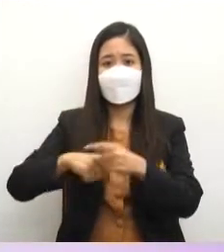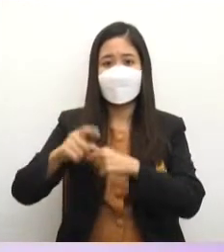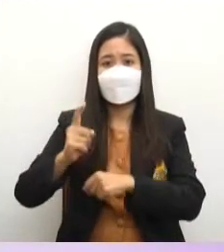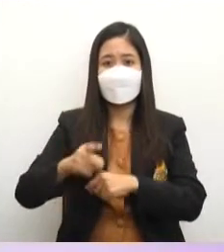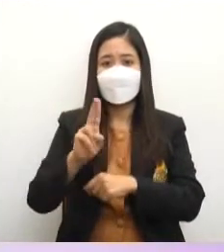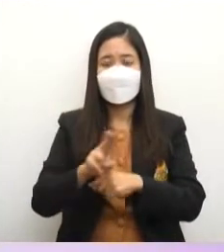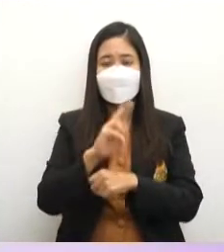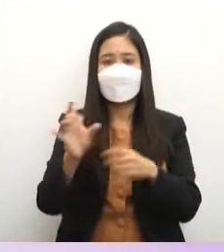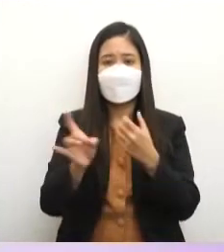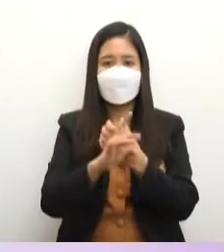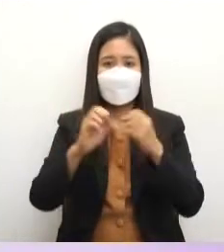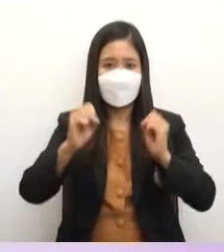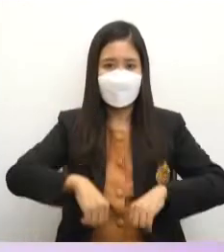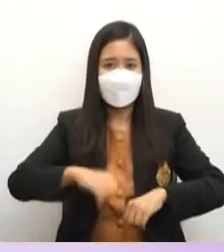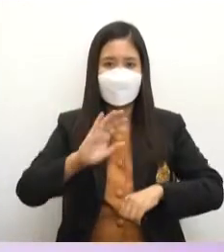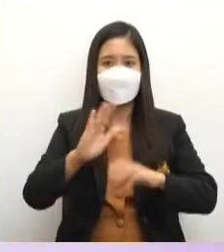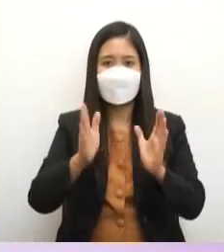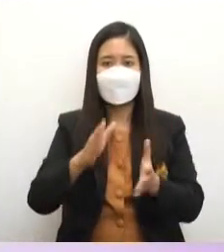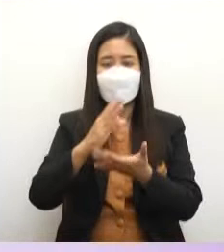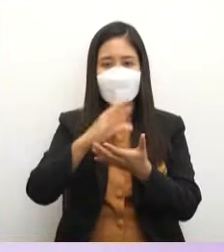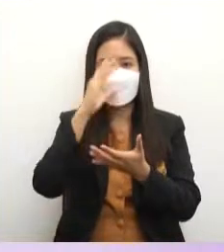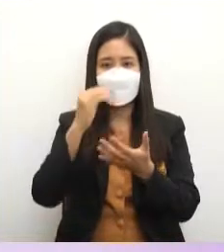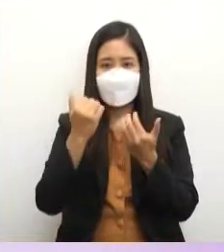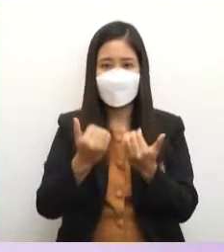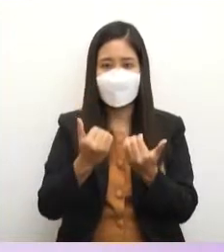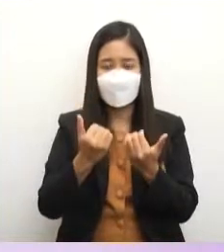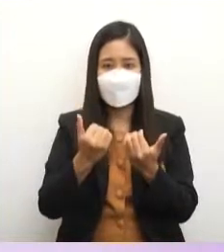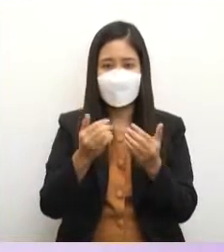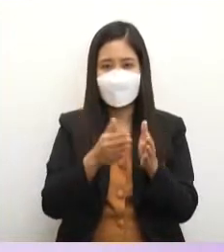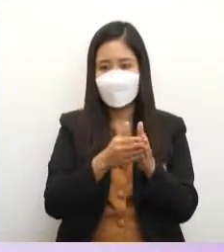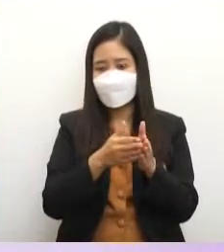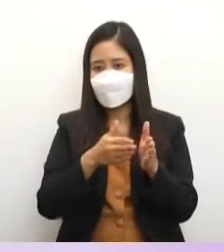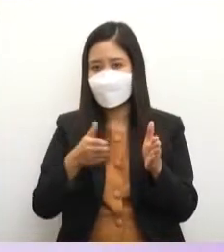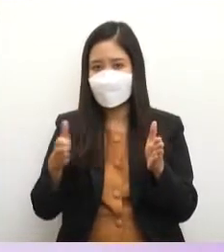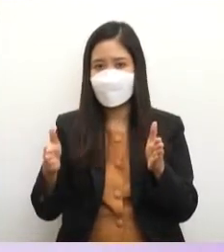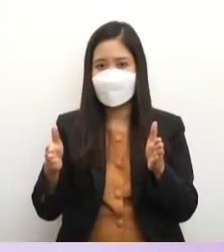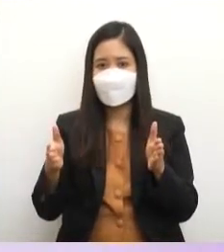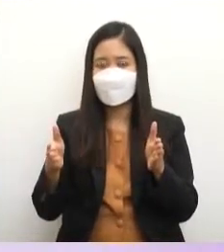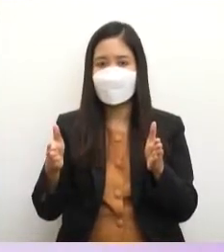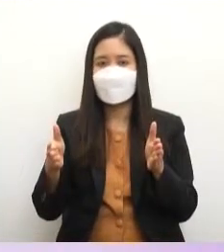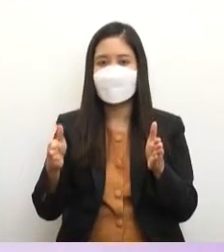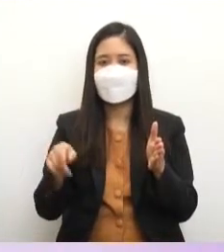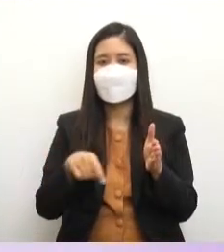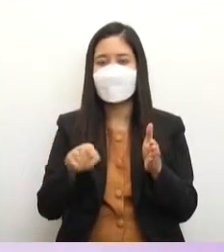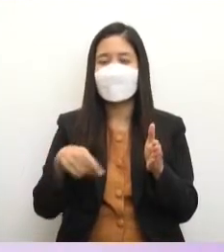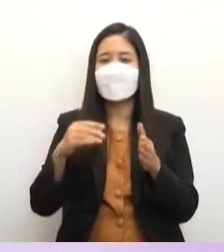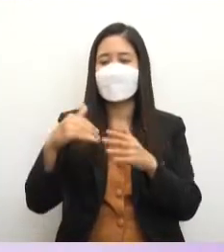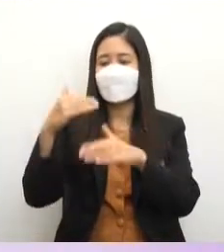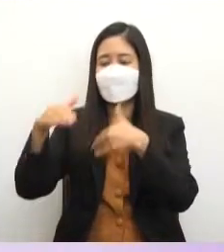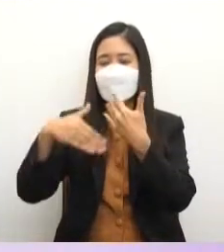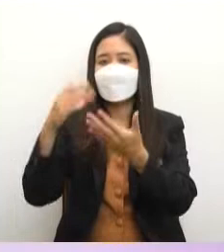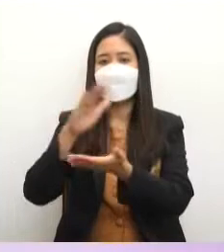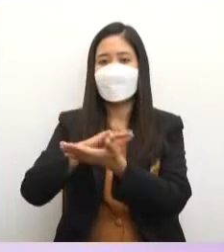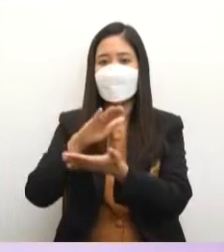และความสามารถของผู้เรียนดังนั้นในช่วงของการได้เรียนรู้ช่วงนี้เราจะเห็นคุณภาพของท่